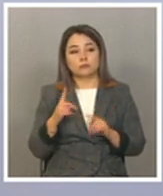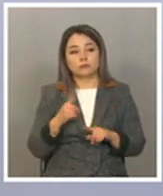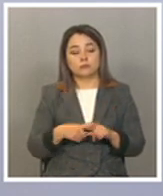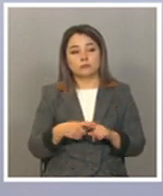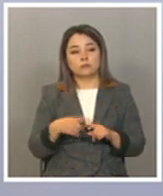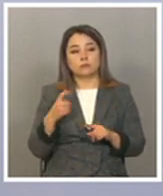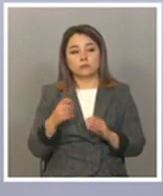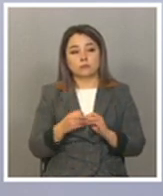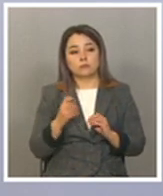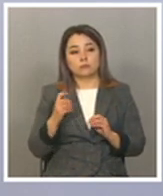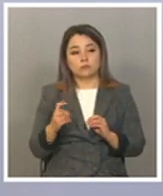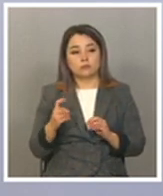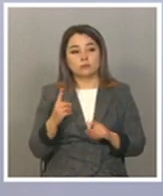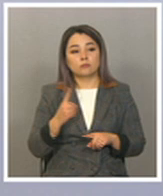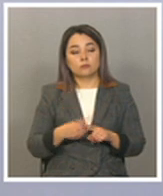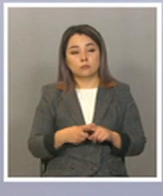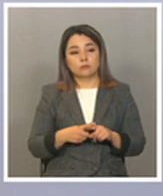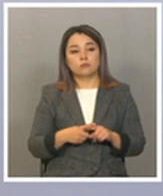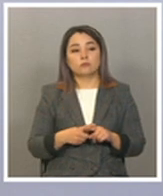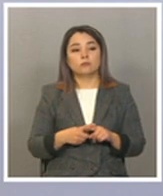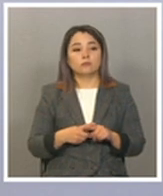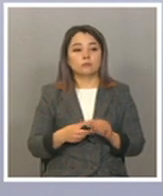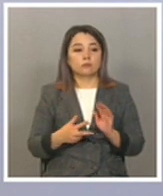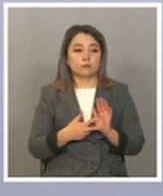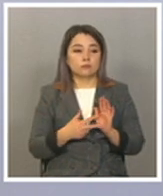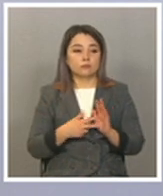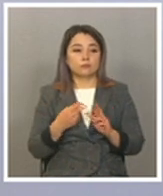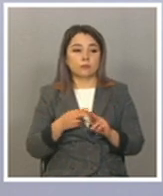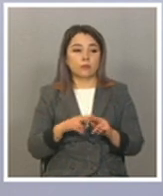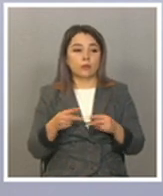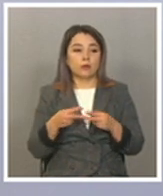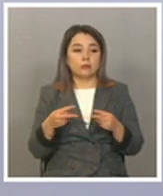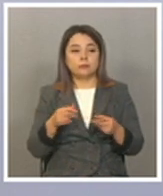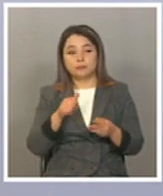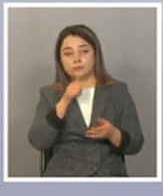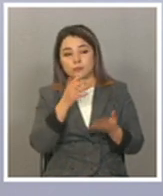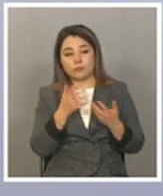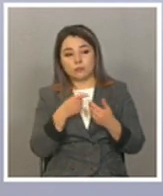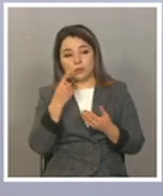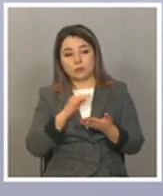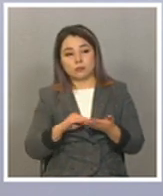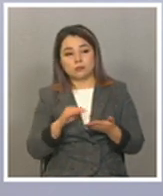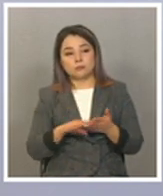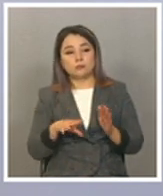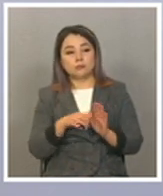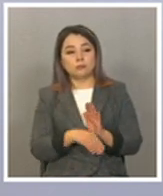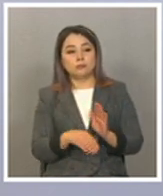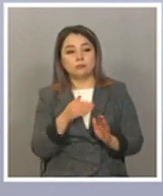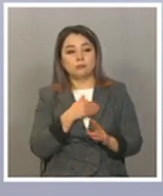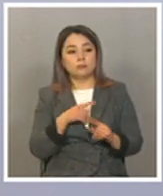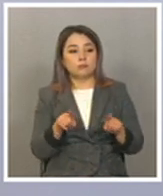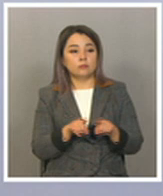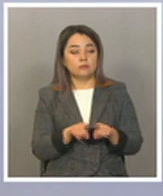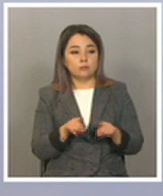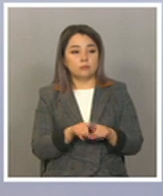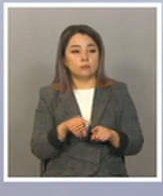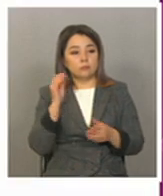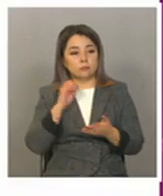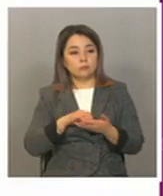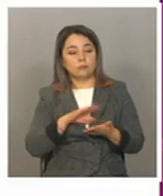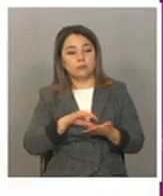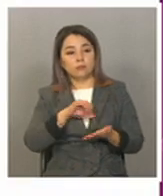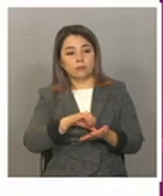қосылған 10x қосылған 8. Шыққан теңдеуге түрлендірулер енгіземіз. Яғни ұқсас мүшелерін